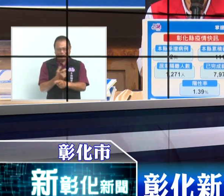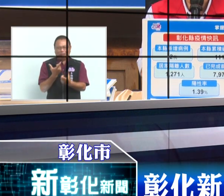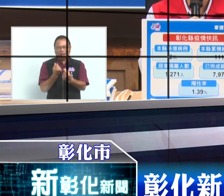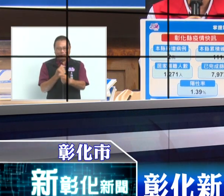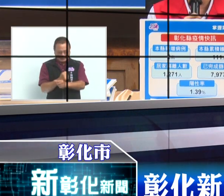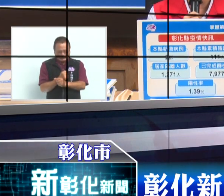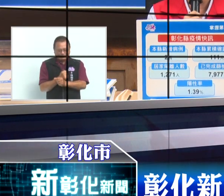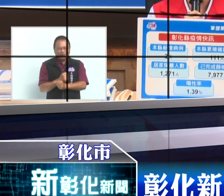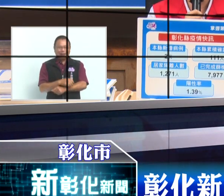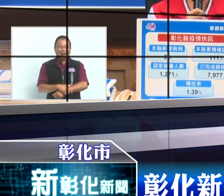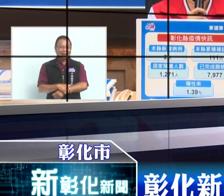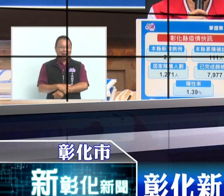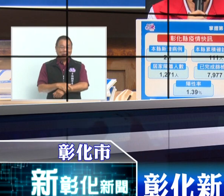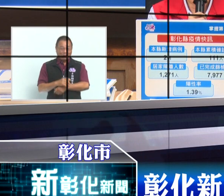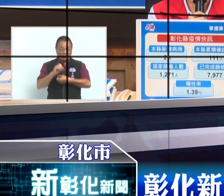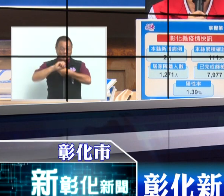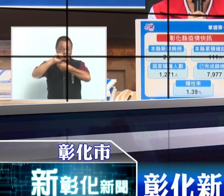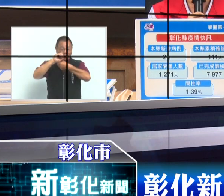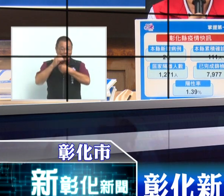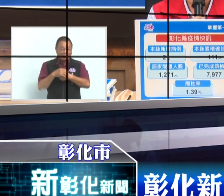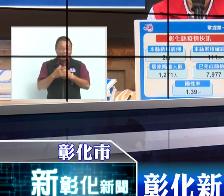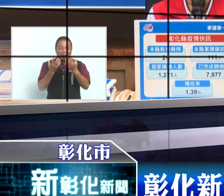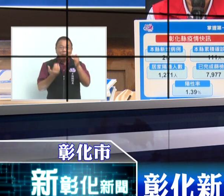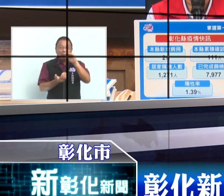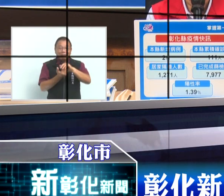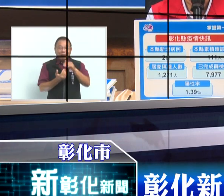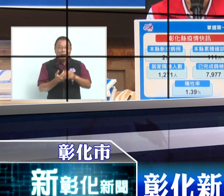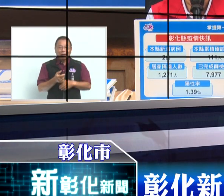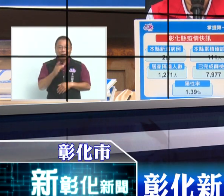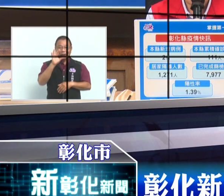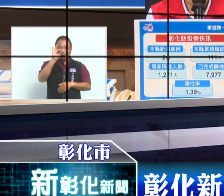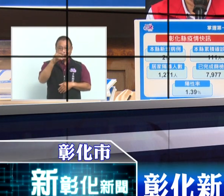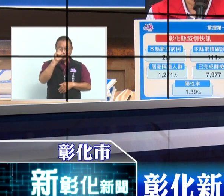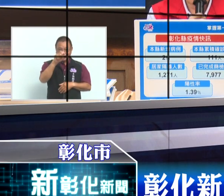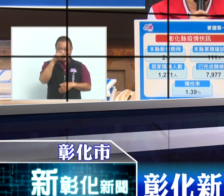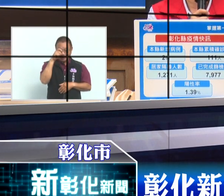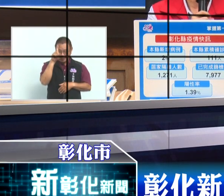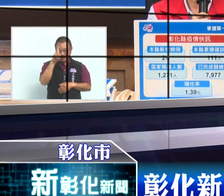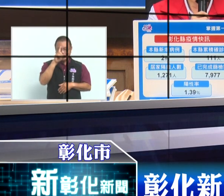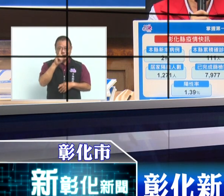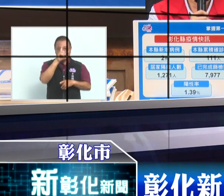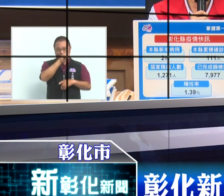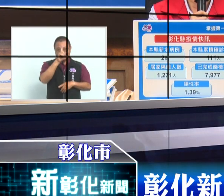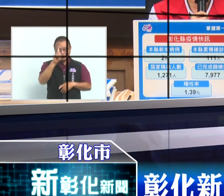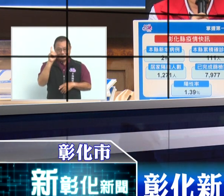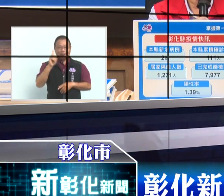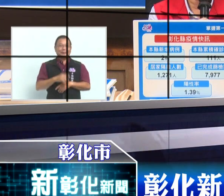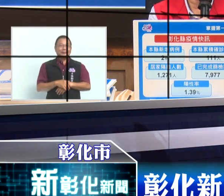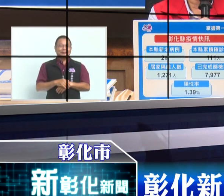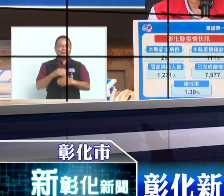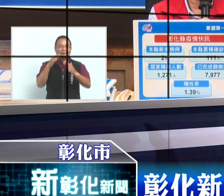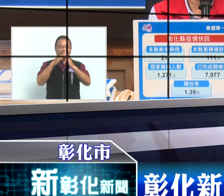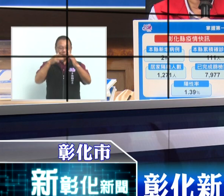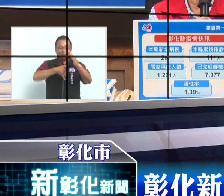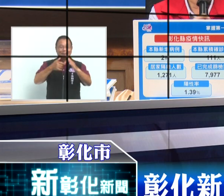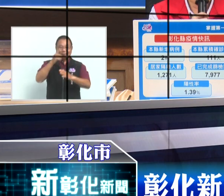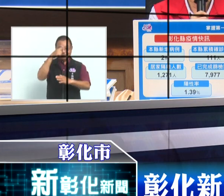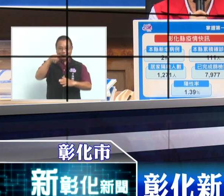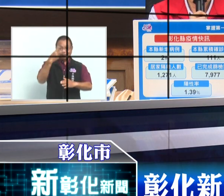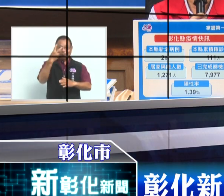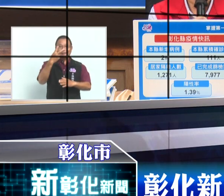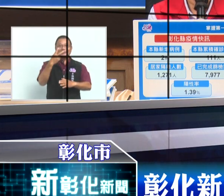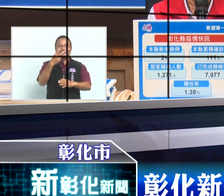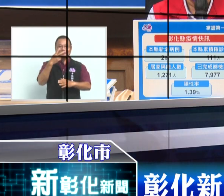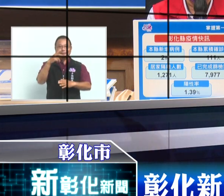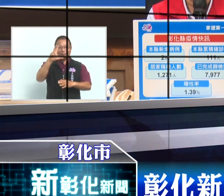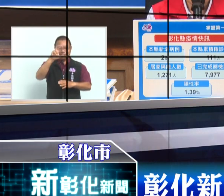新增加2例，目前彰化县拢总确诊人数是111例。彰化县疫情灾害应变中心嘛将对疫